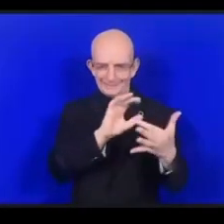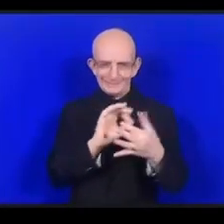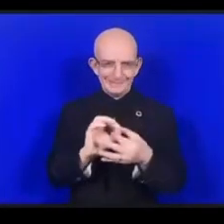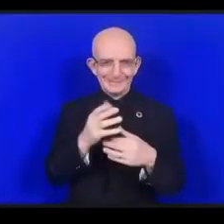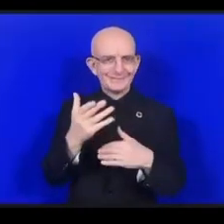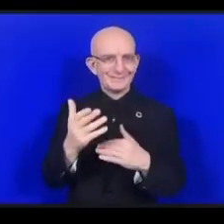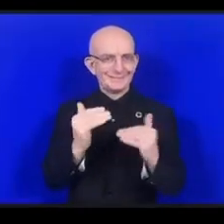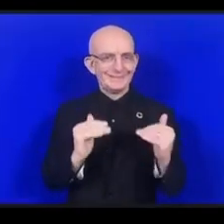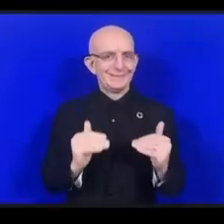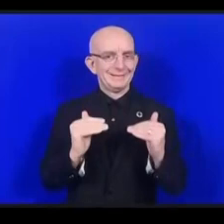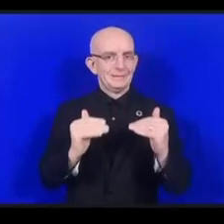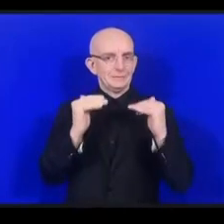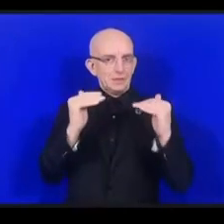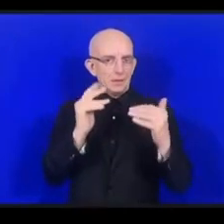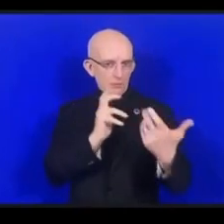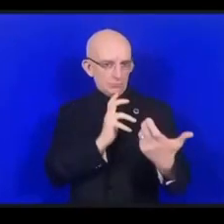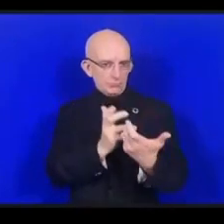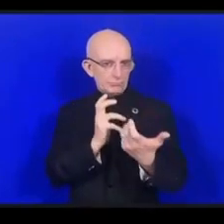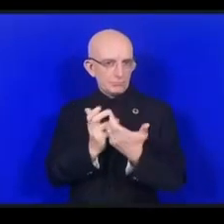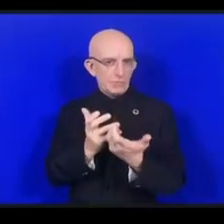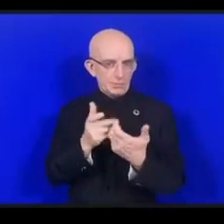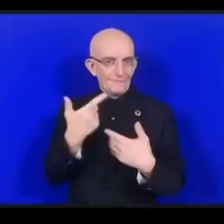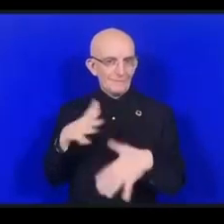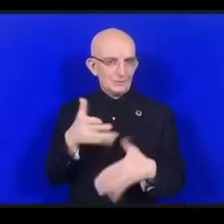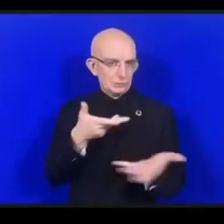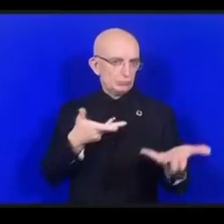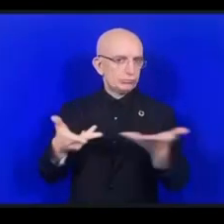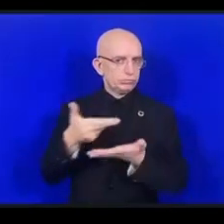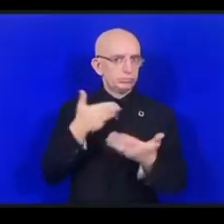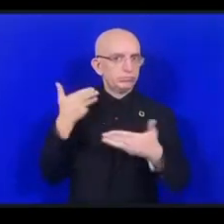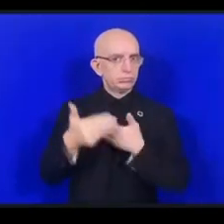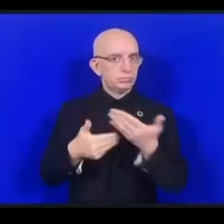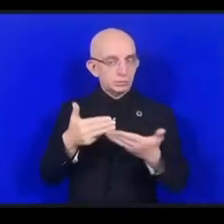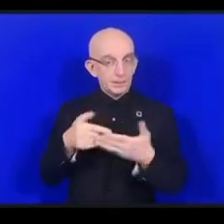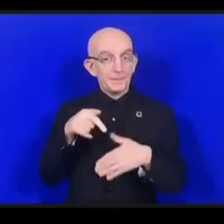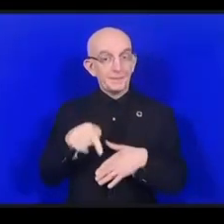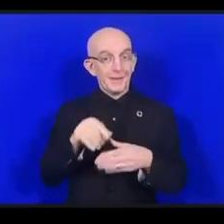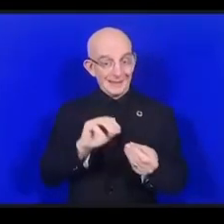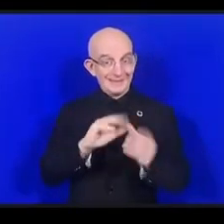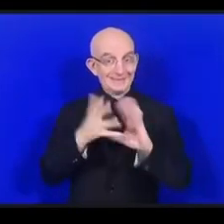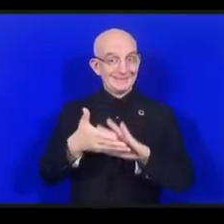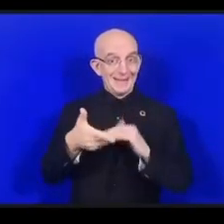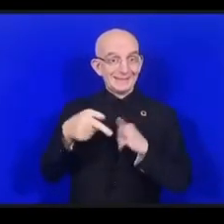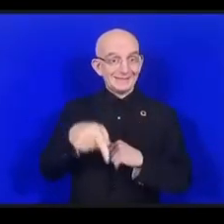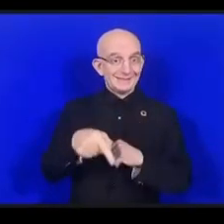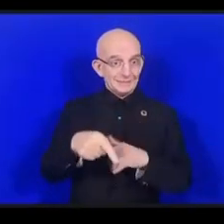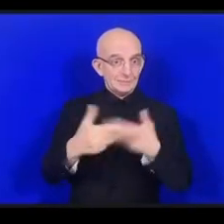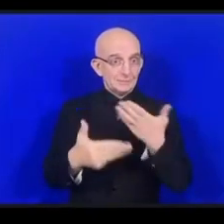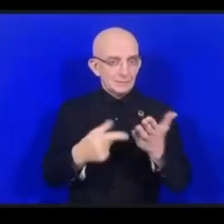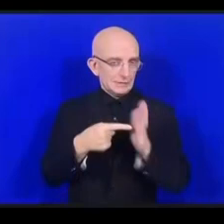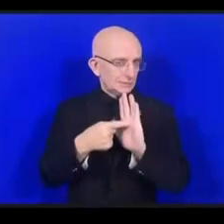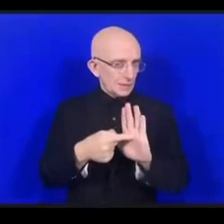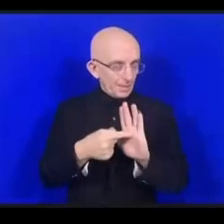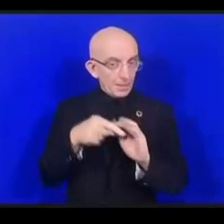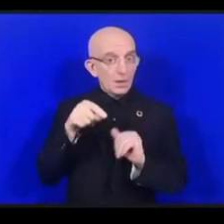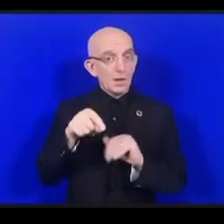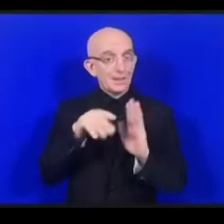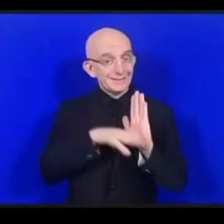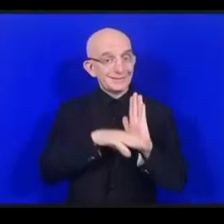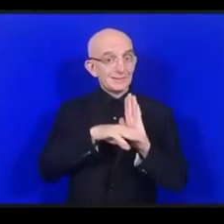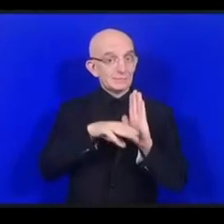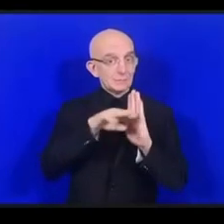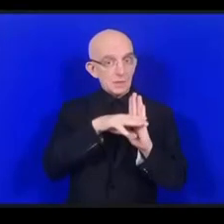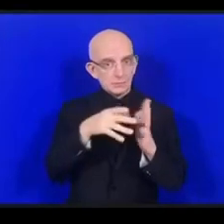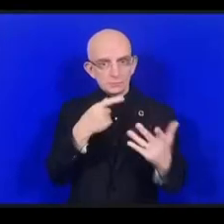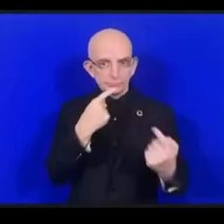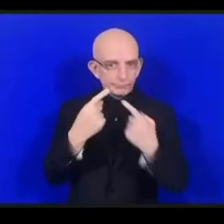比如说到了 IoT 的这个阶段呢，标准就很复杂了，要区分开消